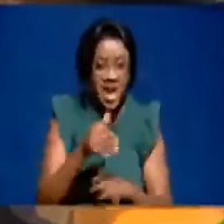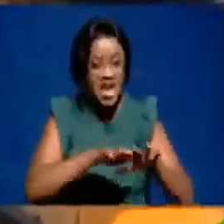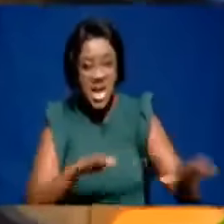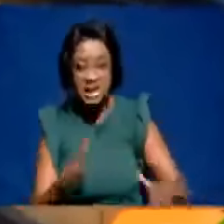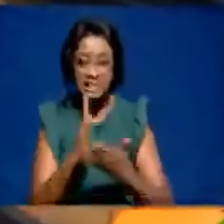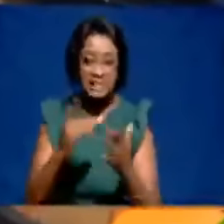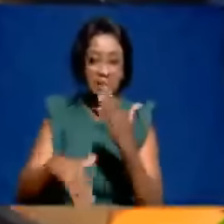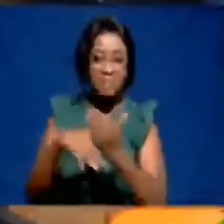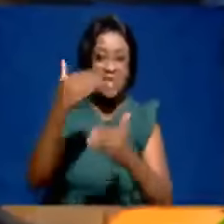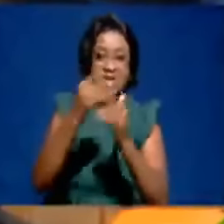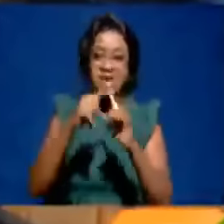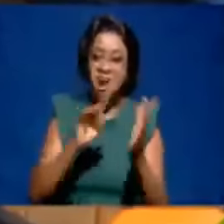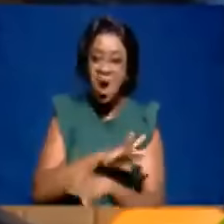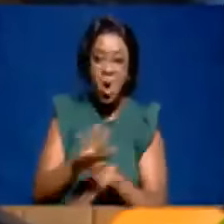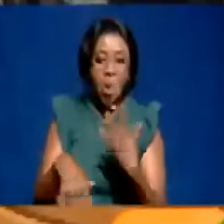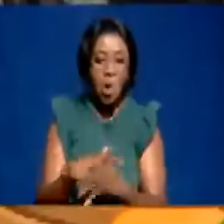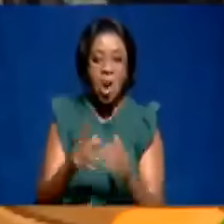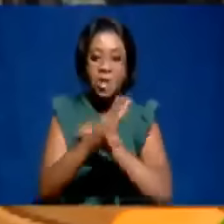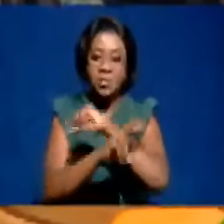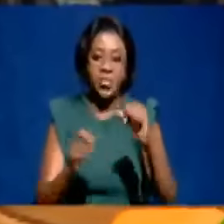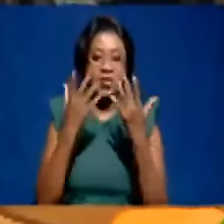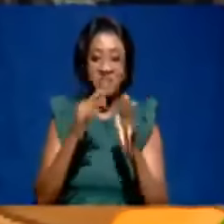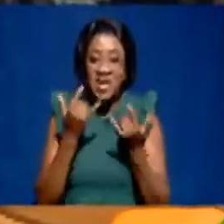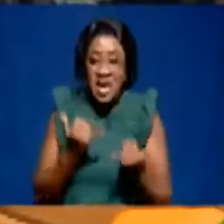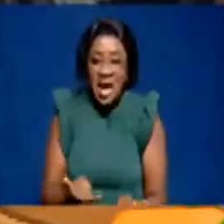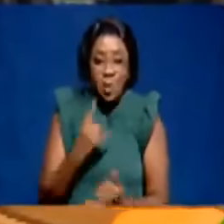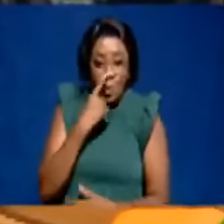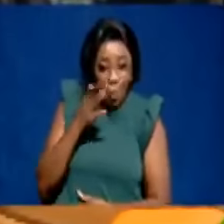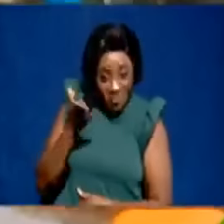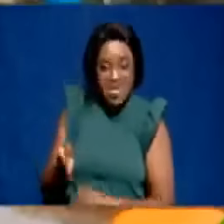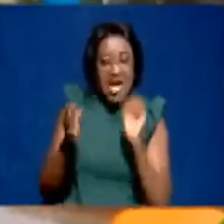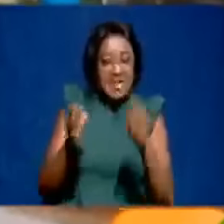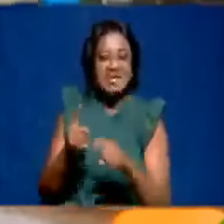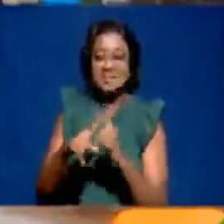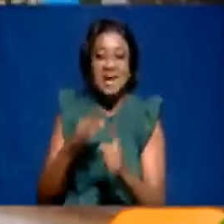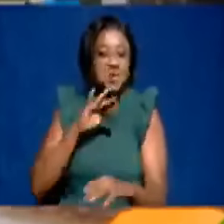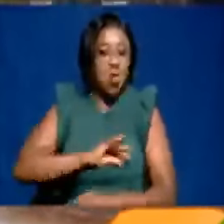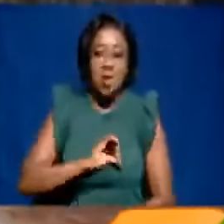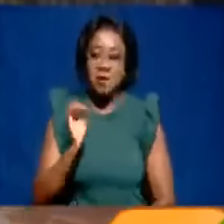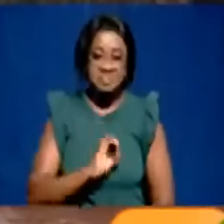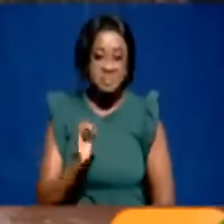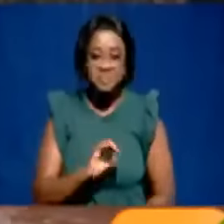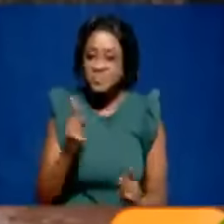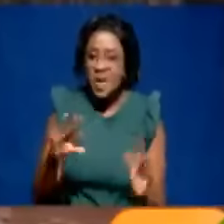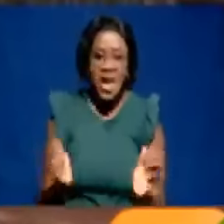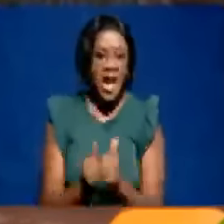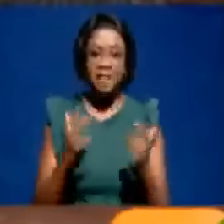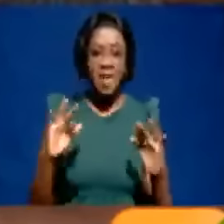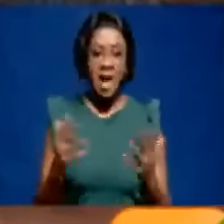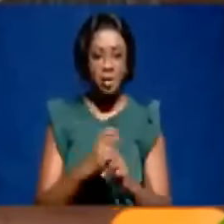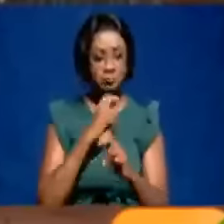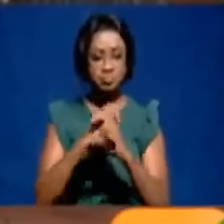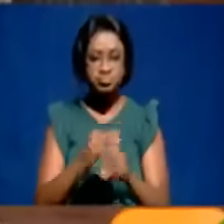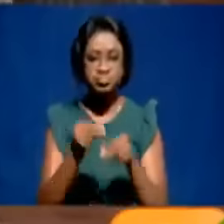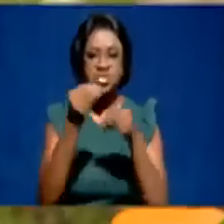kujenga, amepoteza yote na sasa yeye ni skuota nyumbani kwake. Lakini ilikuwaje hadi akapeana hati miliki